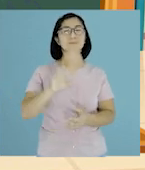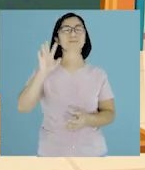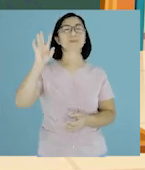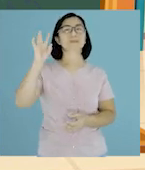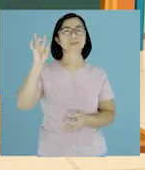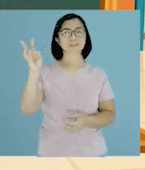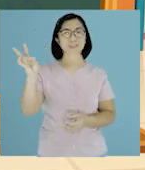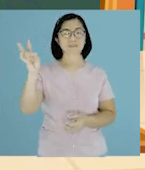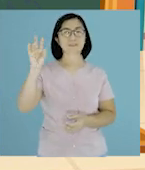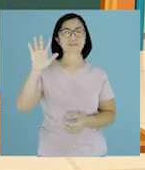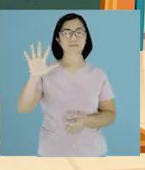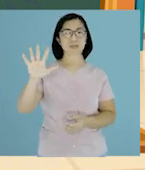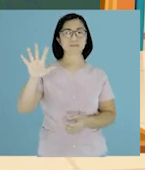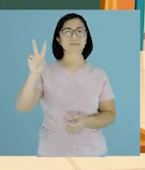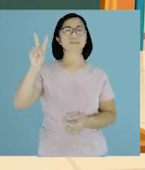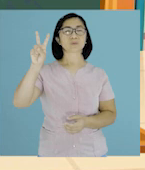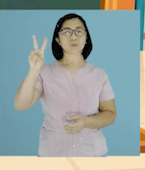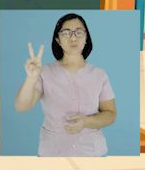75,